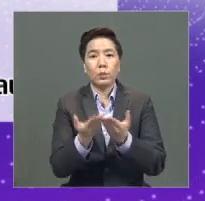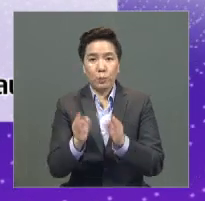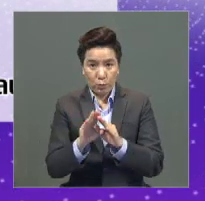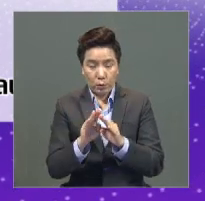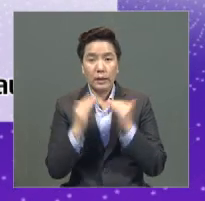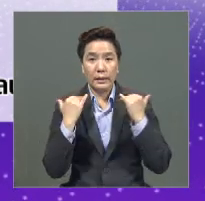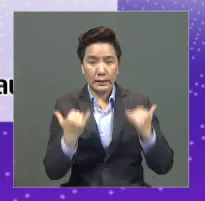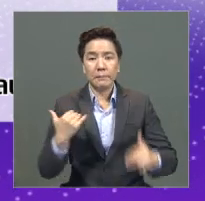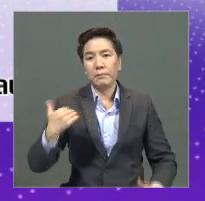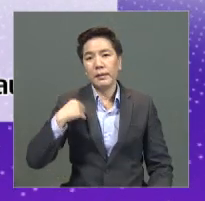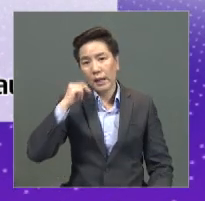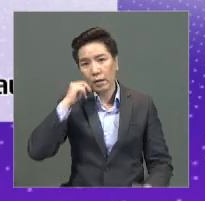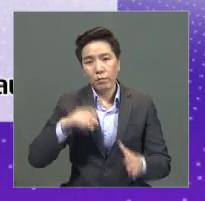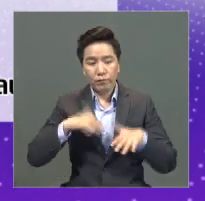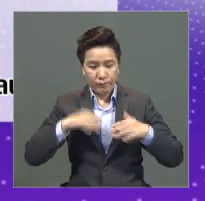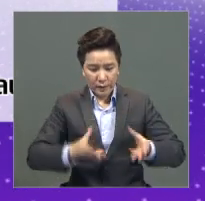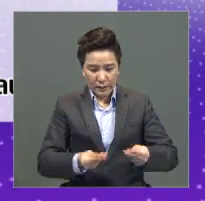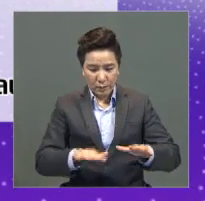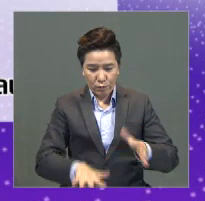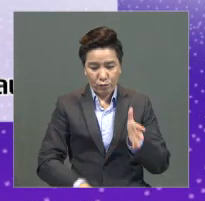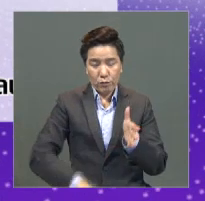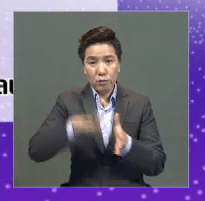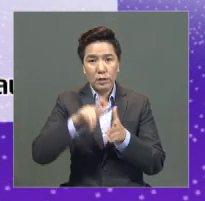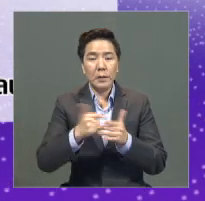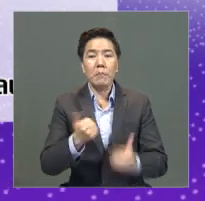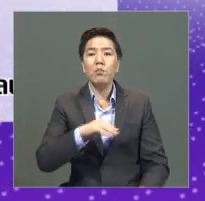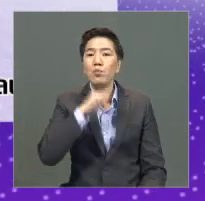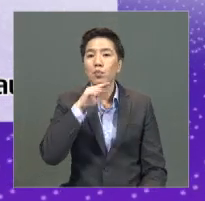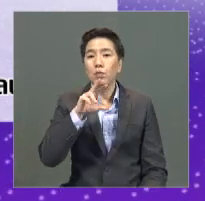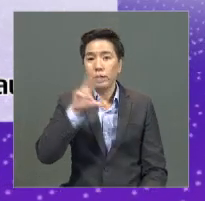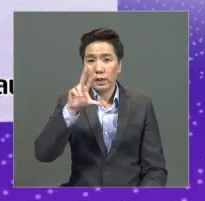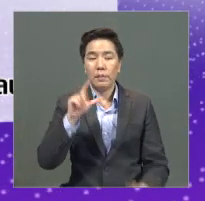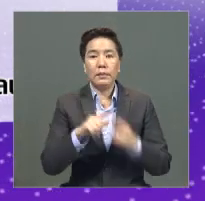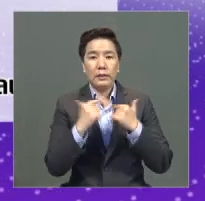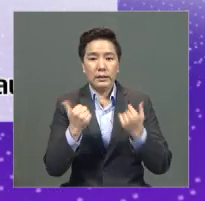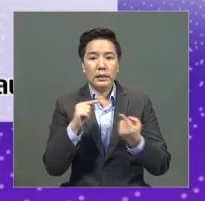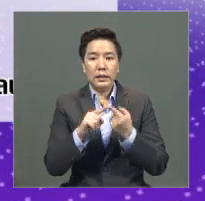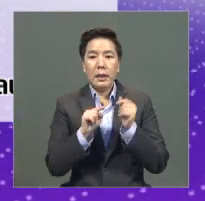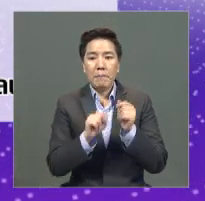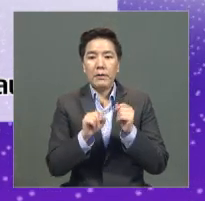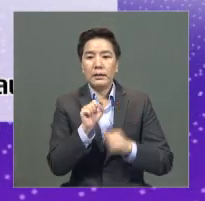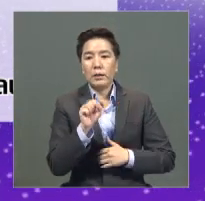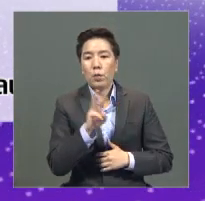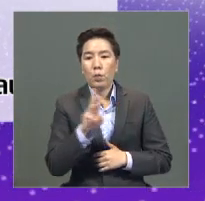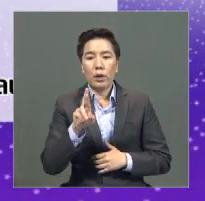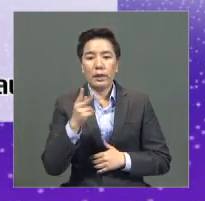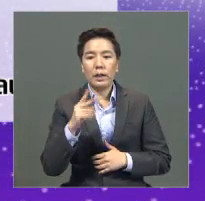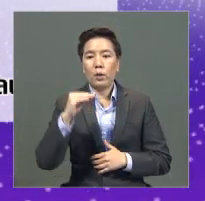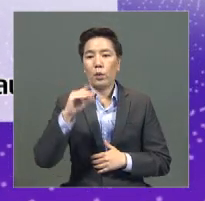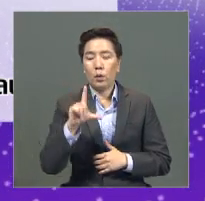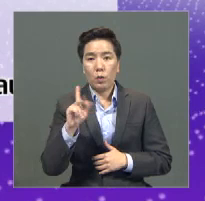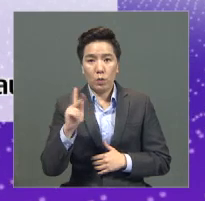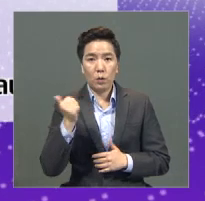นอกจากนี้ยังมีน้ำเนี่ยลดคันตลิ่งแม่น้ำยมรวยหมู่ 3ที่ตำบลป่ากุมเกาะอำเภอสวรรคโลกนะครับ